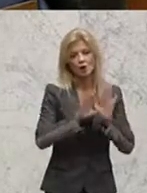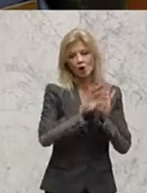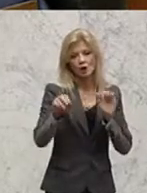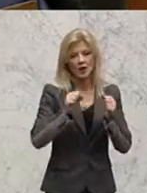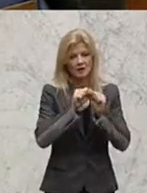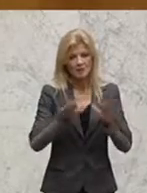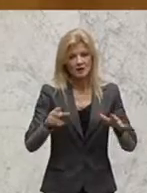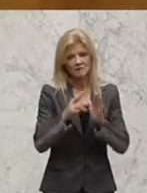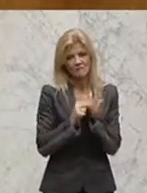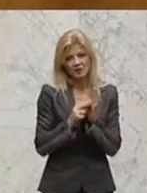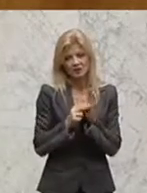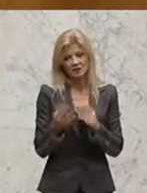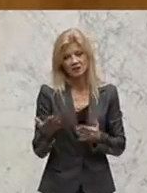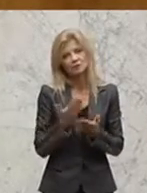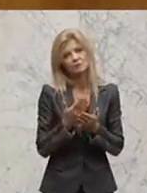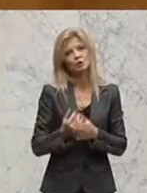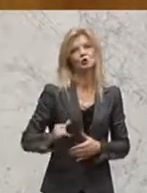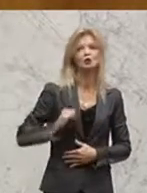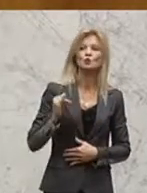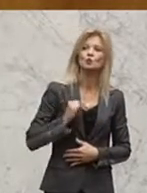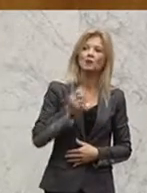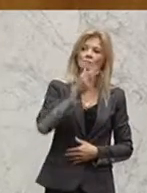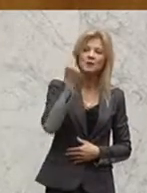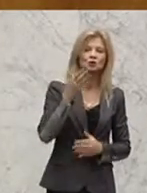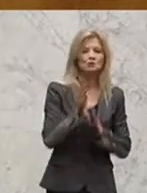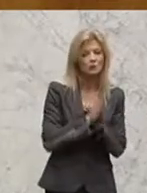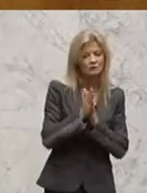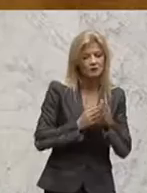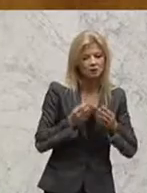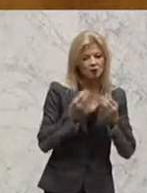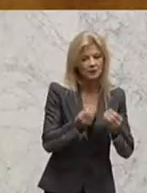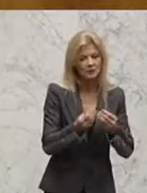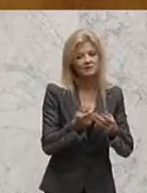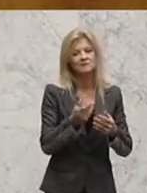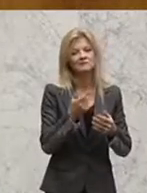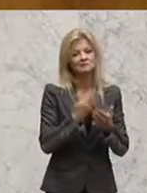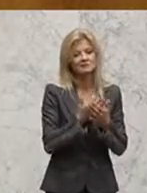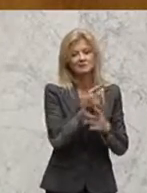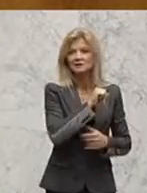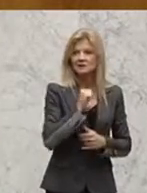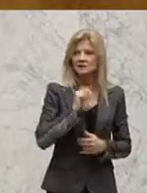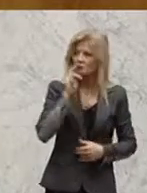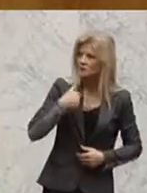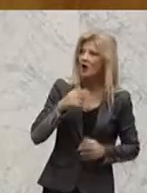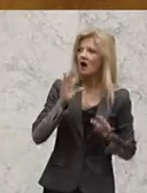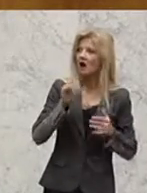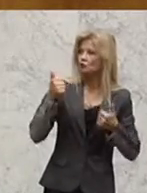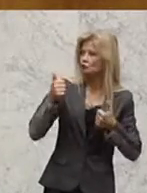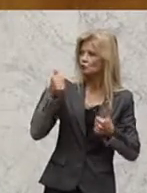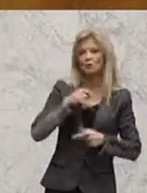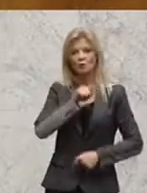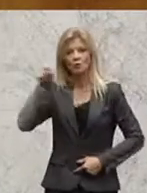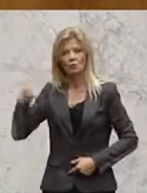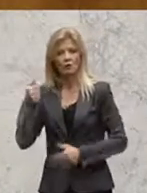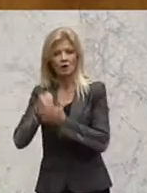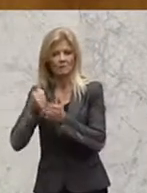machen, um hier junge Menschen zu motivieren, hier in den Kampf zu ziehen. Wir wissen, dass gerade über